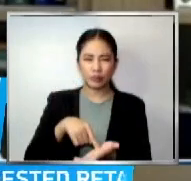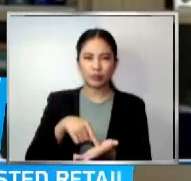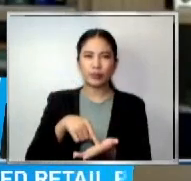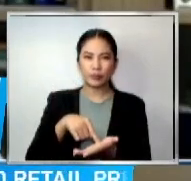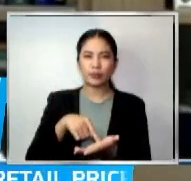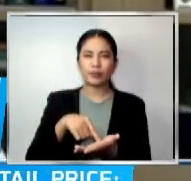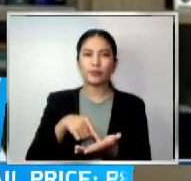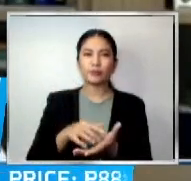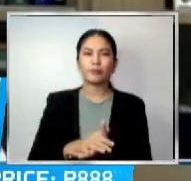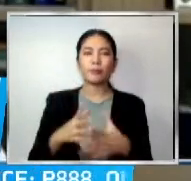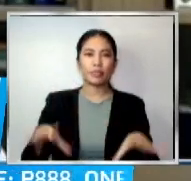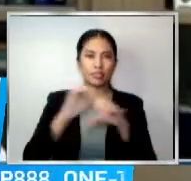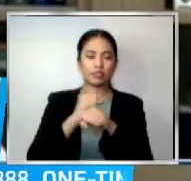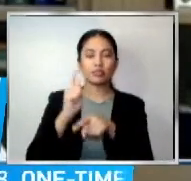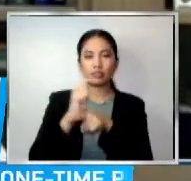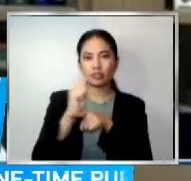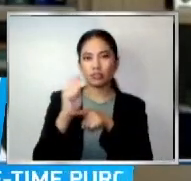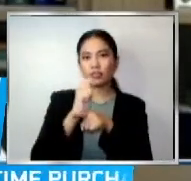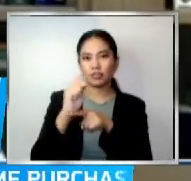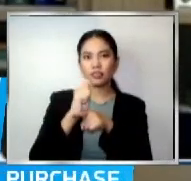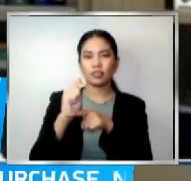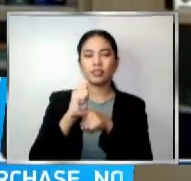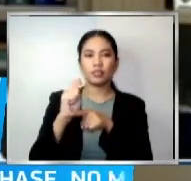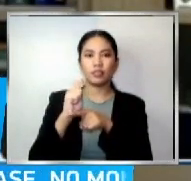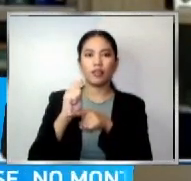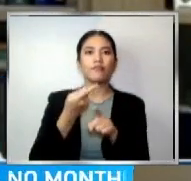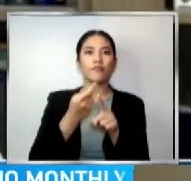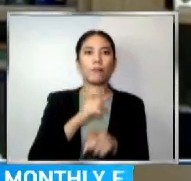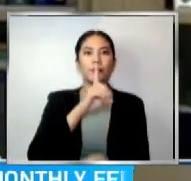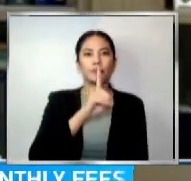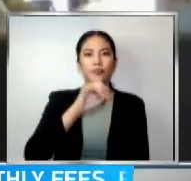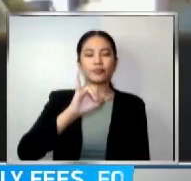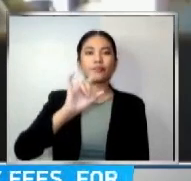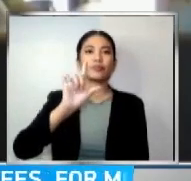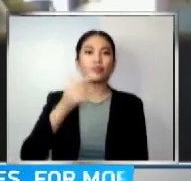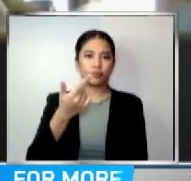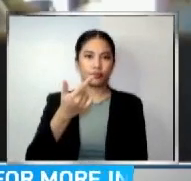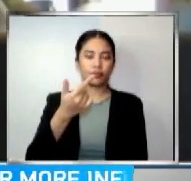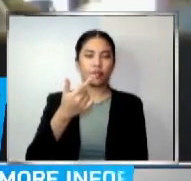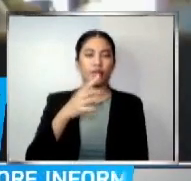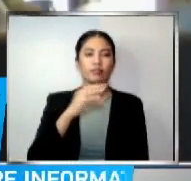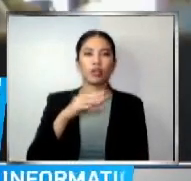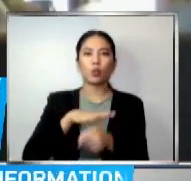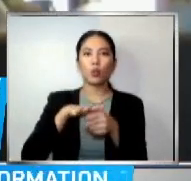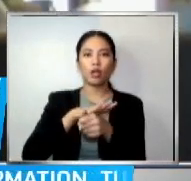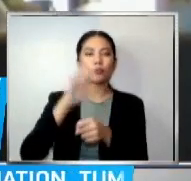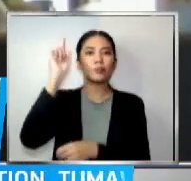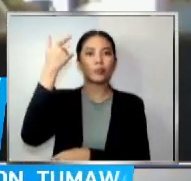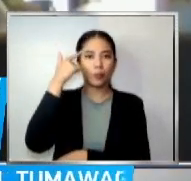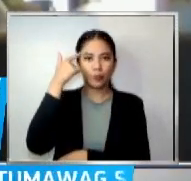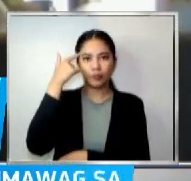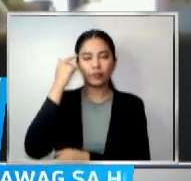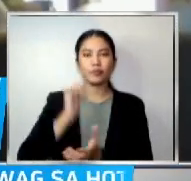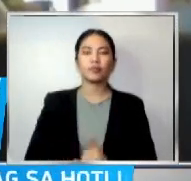na nung kanilang training na isasagawa ng DILG at ng Local Government Academy. Ayon kay Contact Tracing Czar at Baguio City